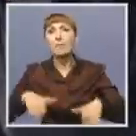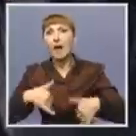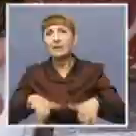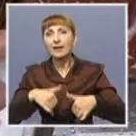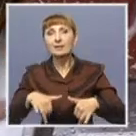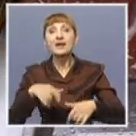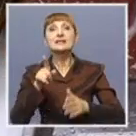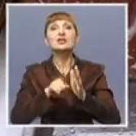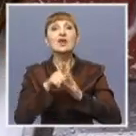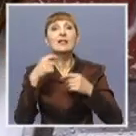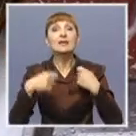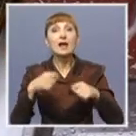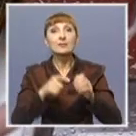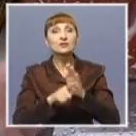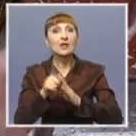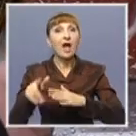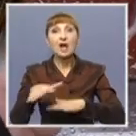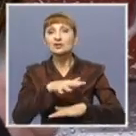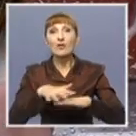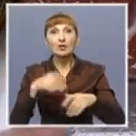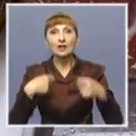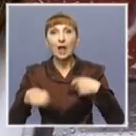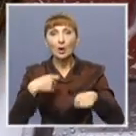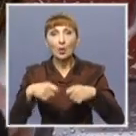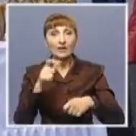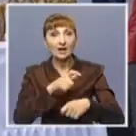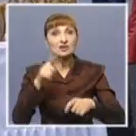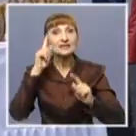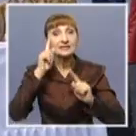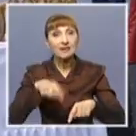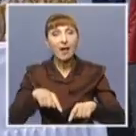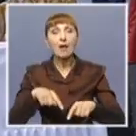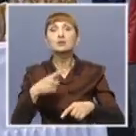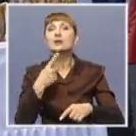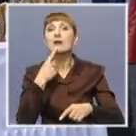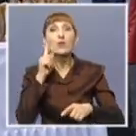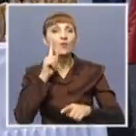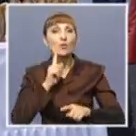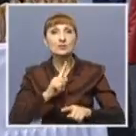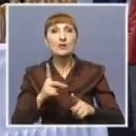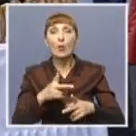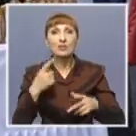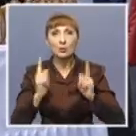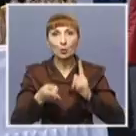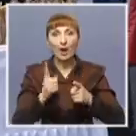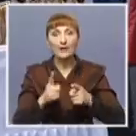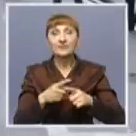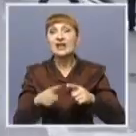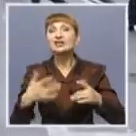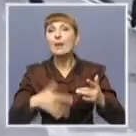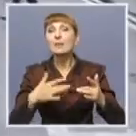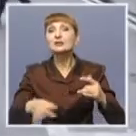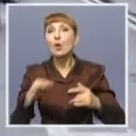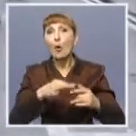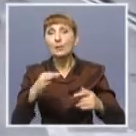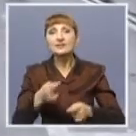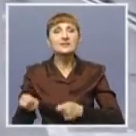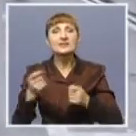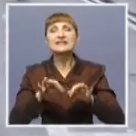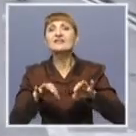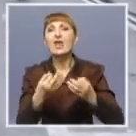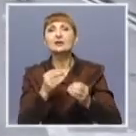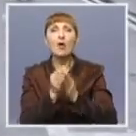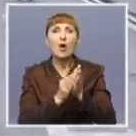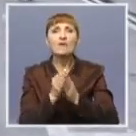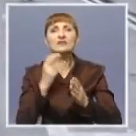Сразу с началом ярмарки развернулась оживленная торговля. Горожане знают толк в натуральных продуктах. Тем более сельчане Жамбылской области привезли свежие